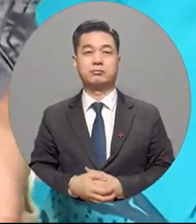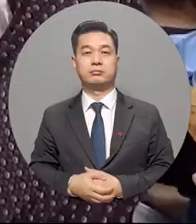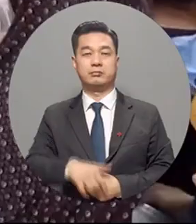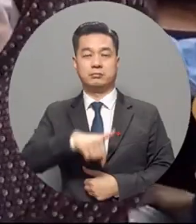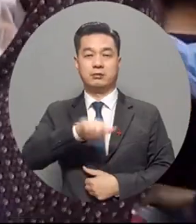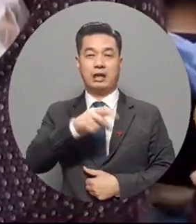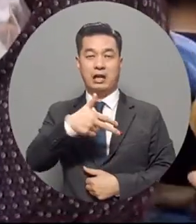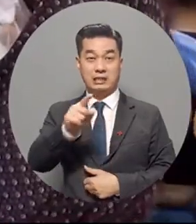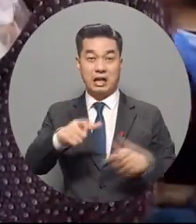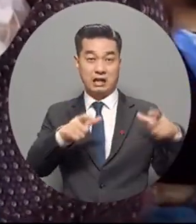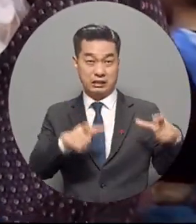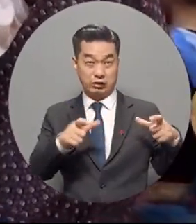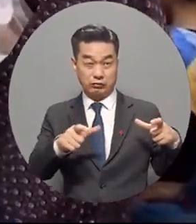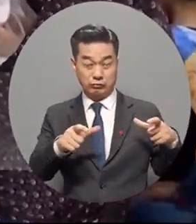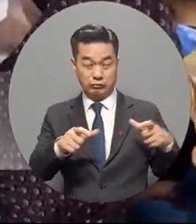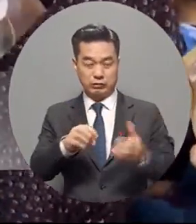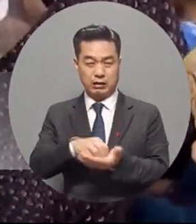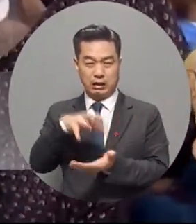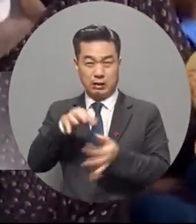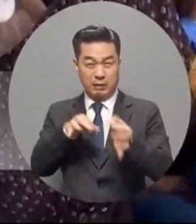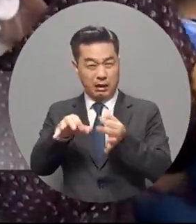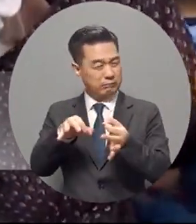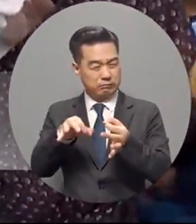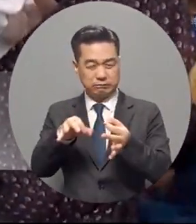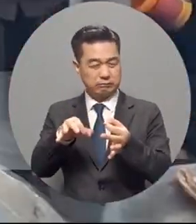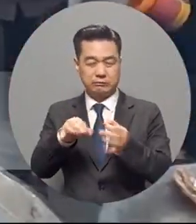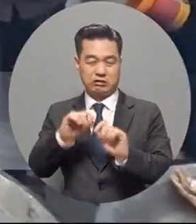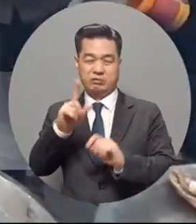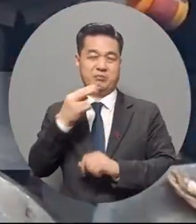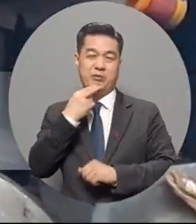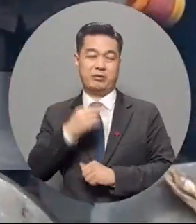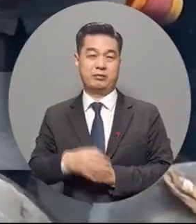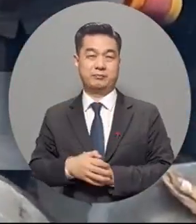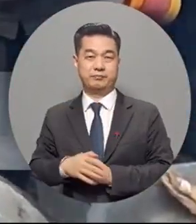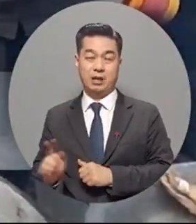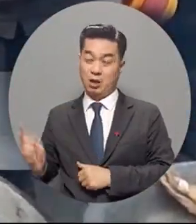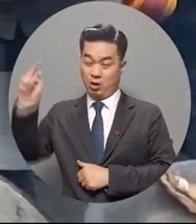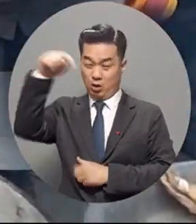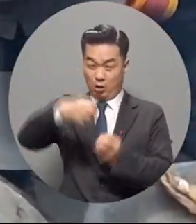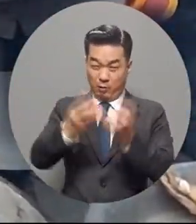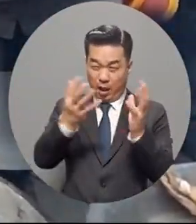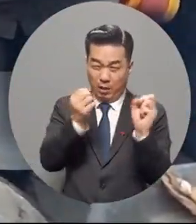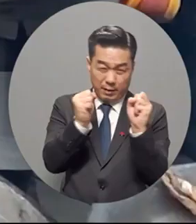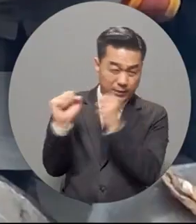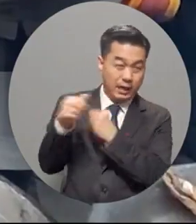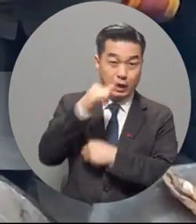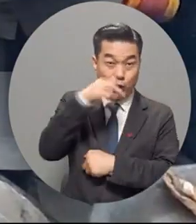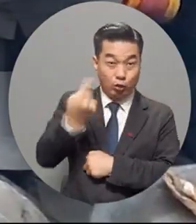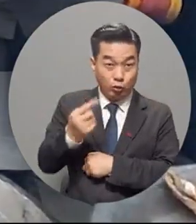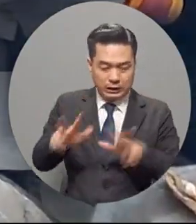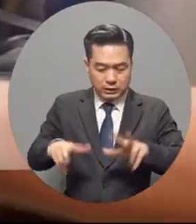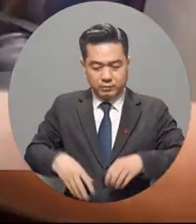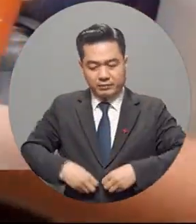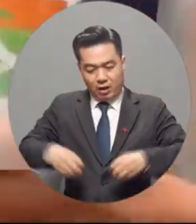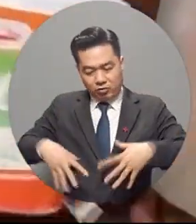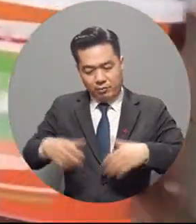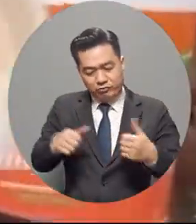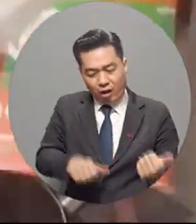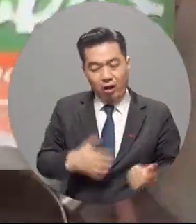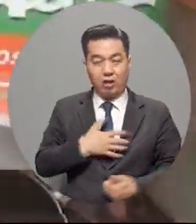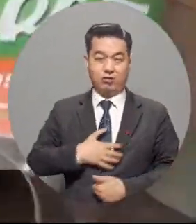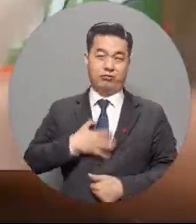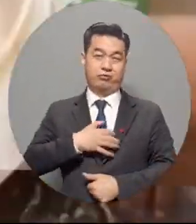가자지구의 온전한 빵집은 이제 찾아보기 힘듭니다. 공습을 간신히 피해도 당장 굶어 죽을 수 있다는 극심한